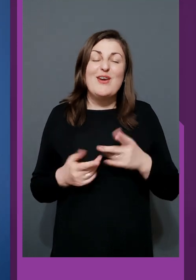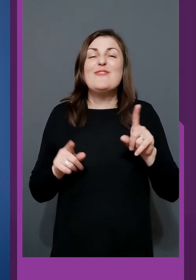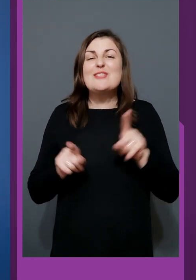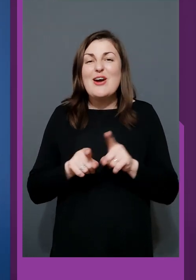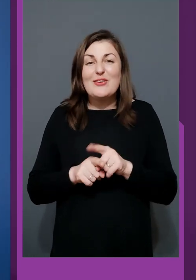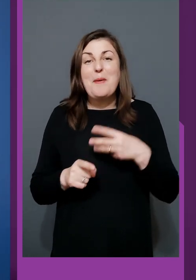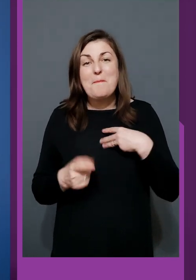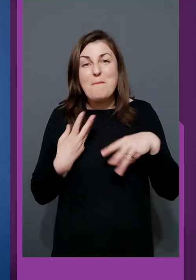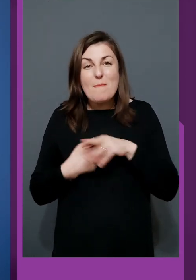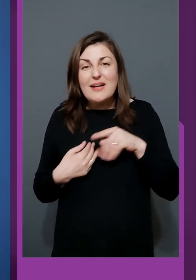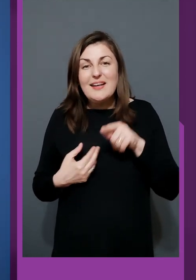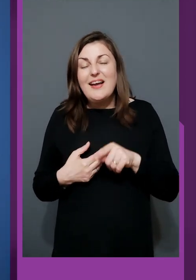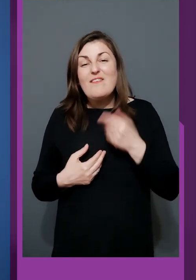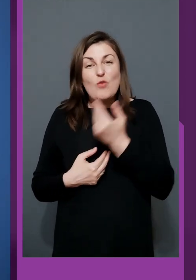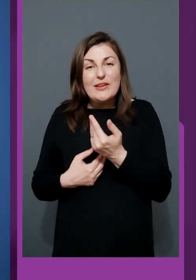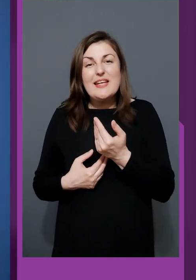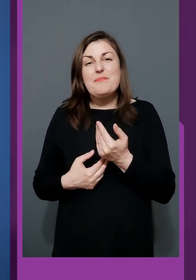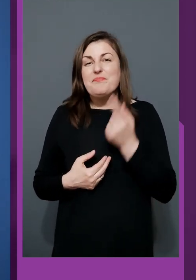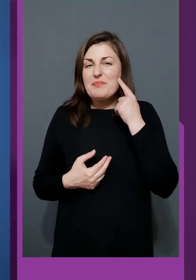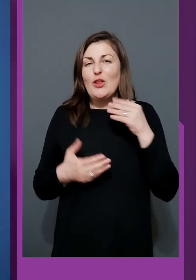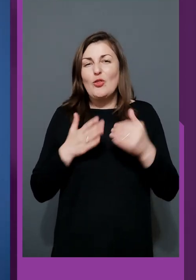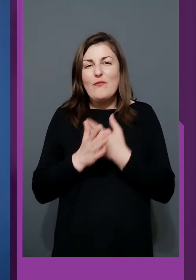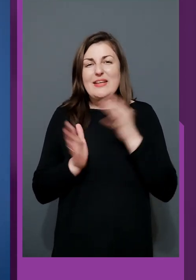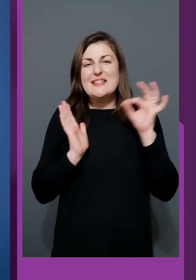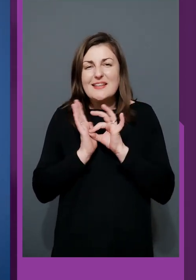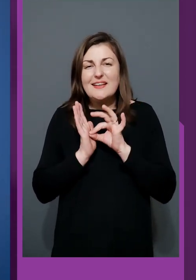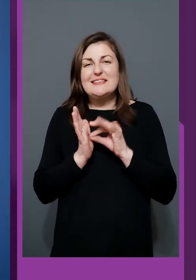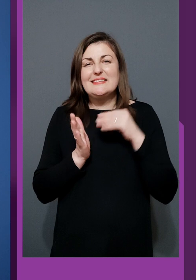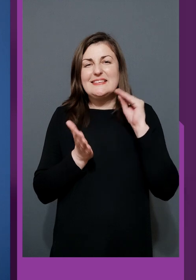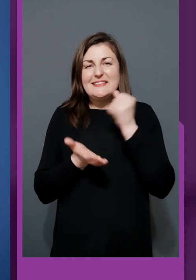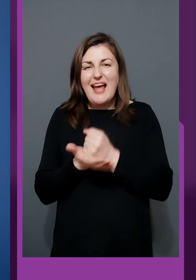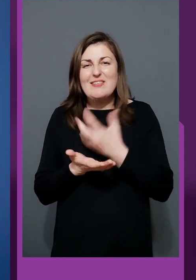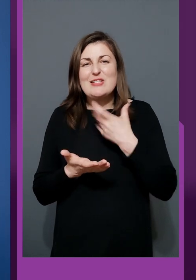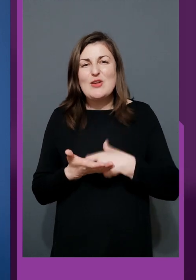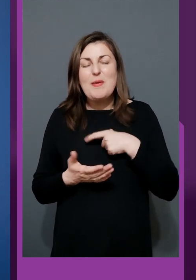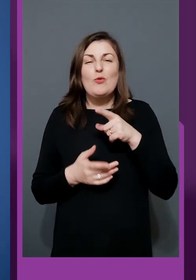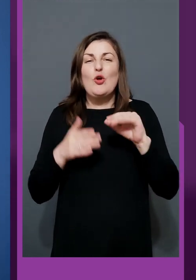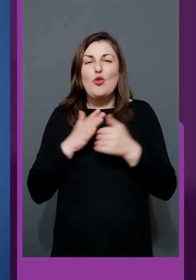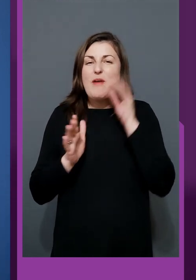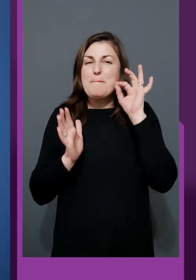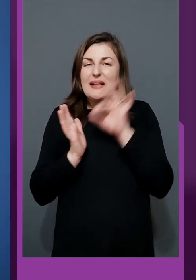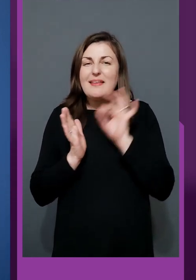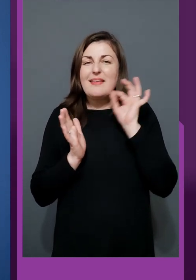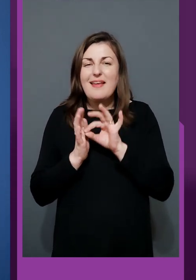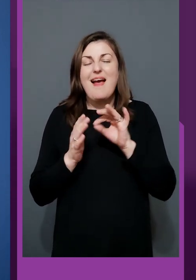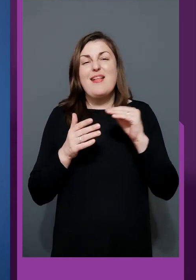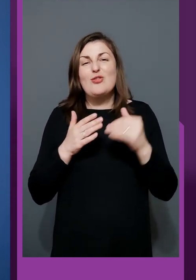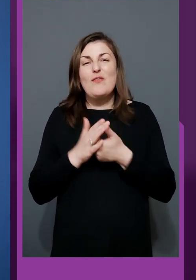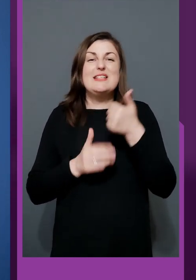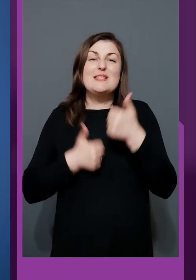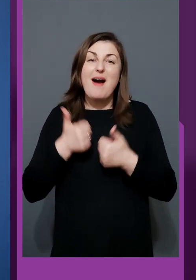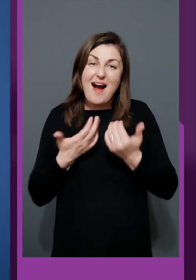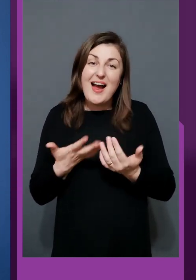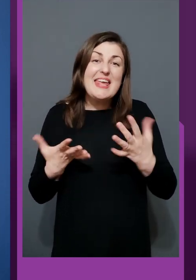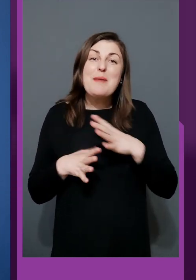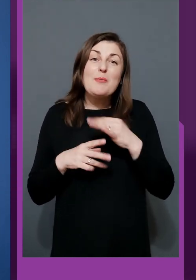все одно ми ставимо вони ставлять собі нові цілі нові в них нова мета нові змагання якби не було